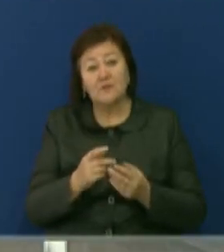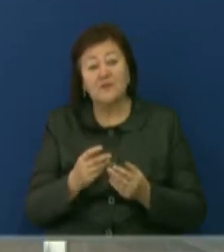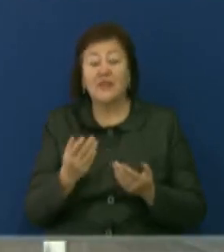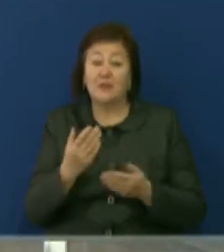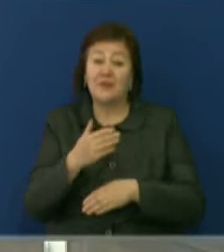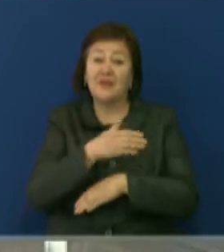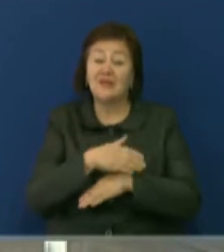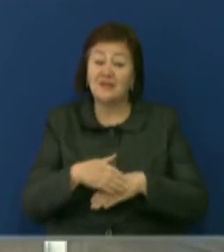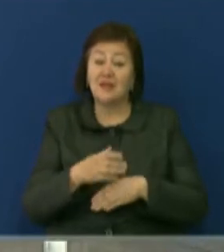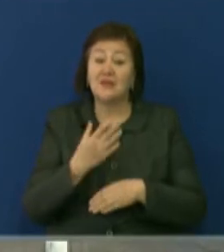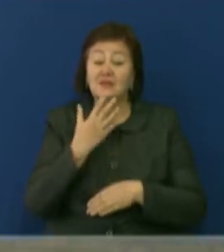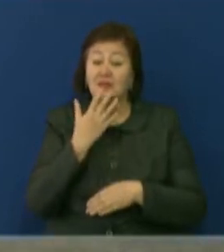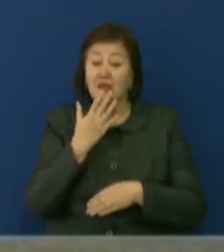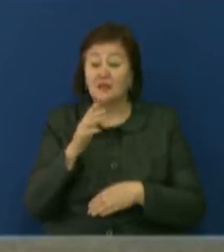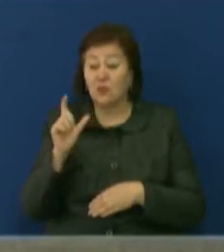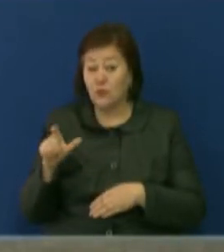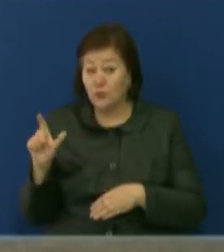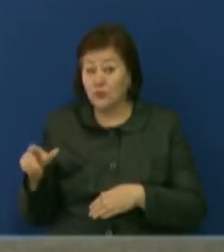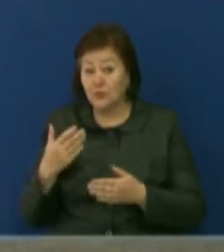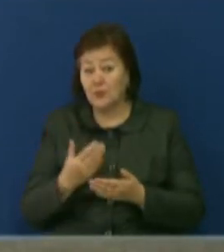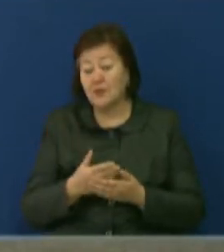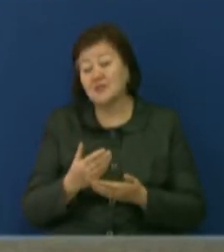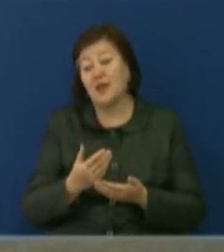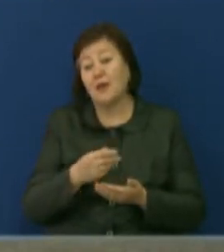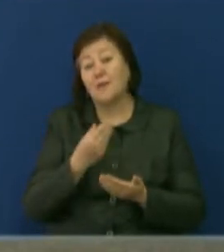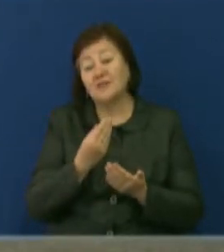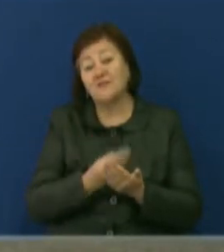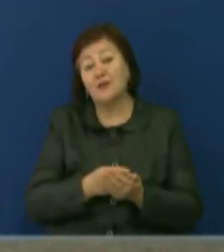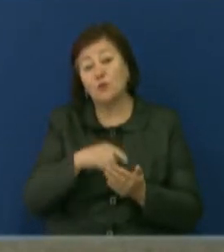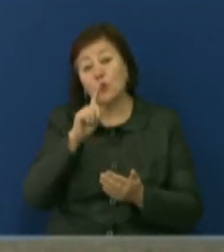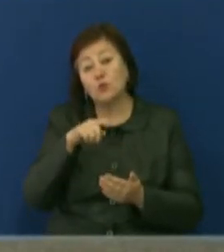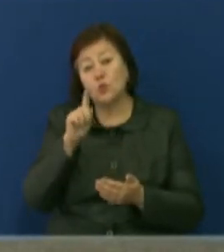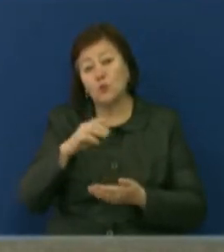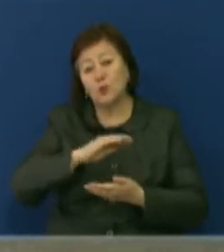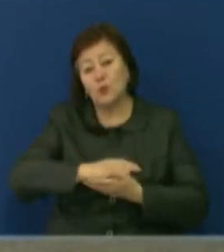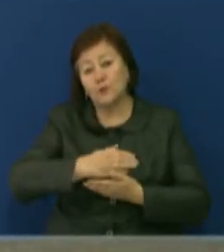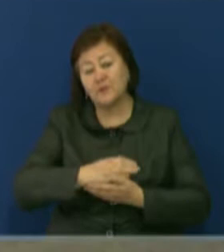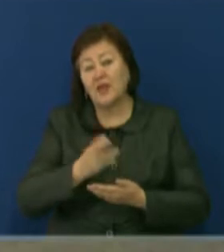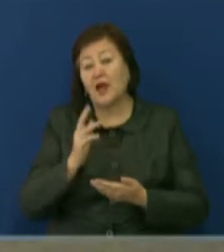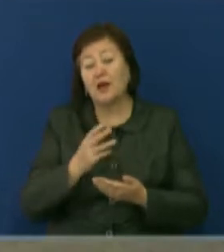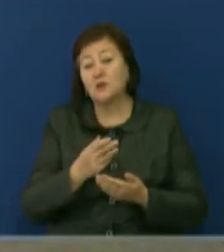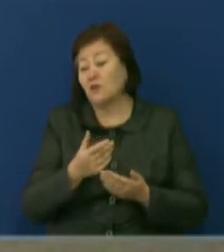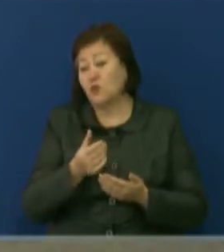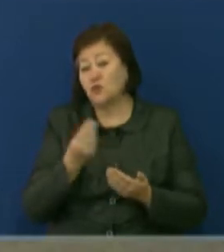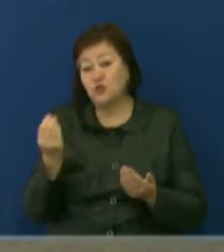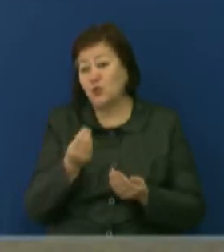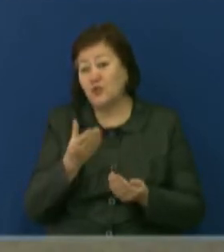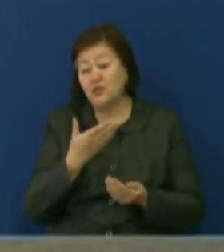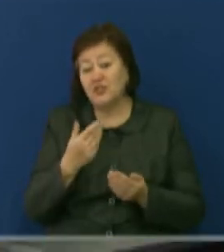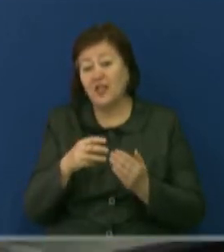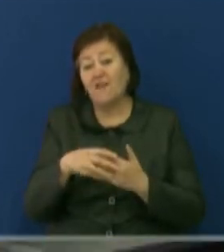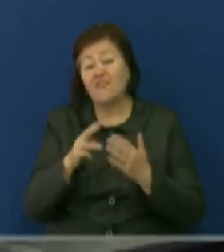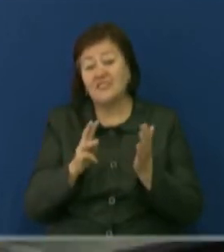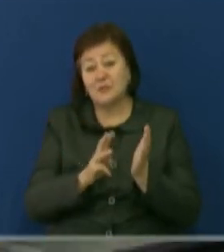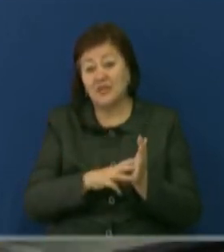Шетелдік азаматтардың мәртебесі төлқұжат нөмірі бойынша тексерілетін болады. Ал 18 жасқа толмаған жасөспірімдер тексеруден өтпейді.